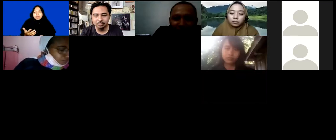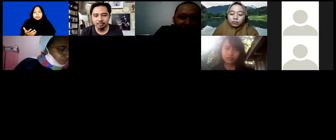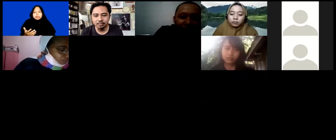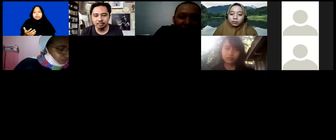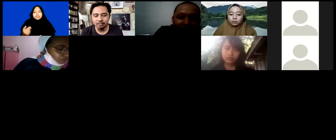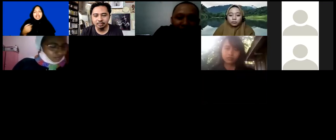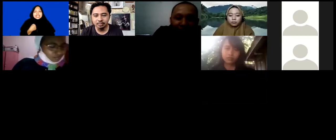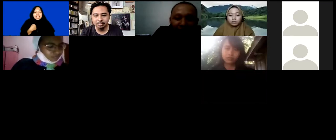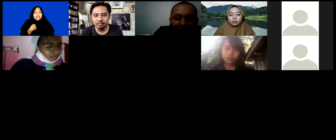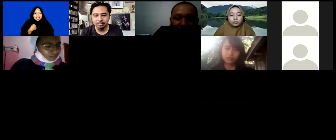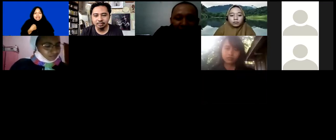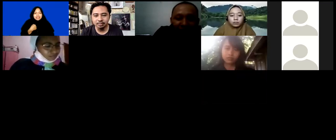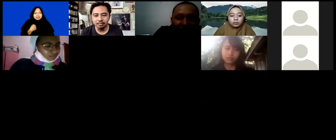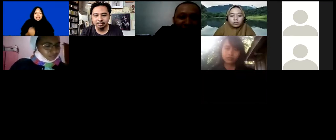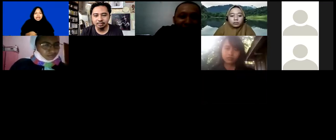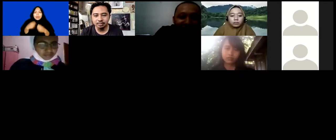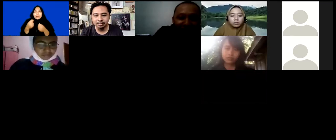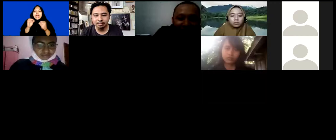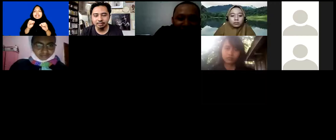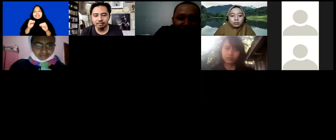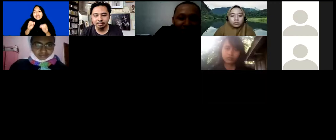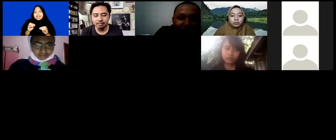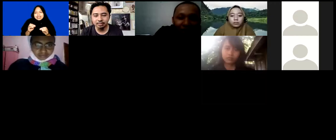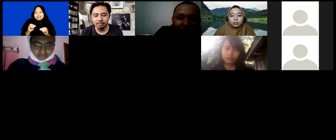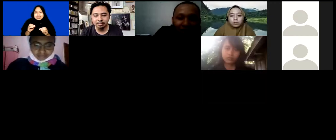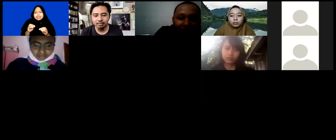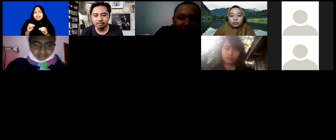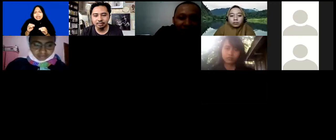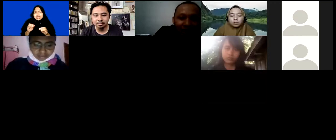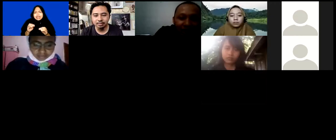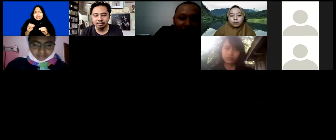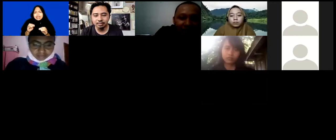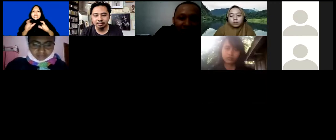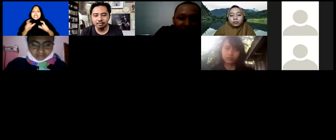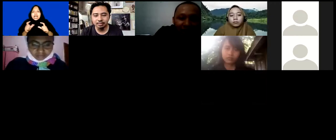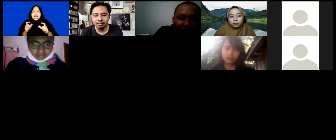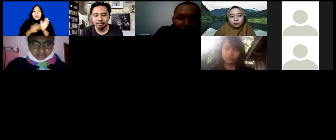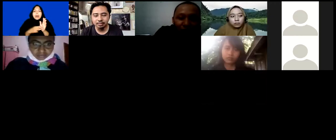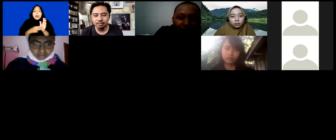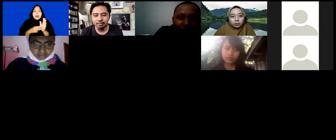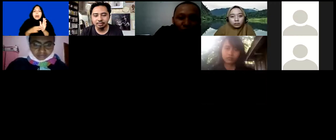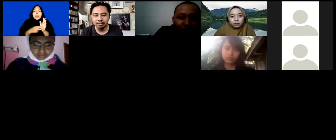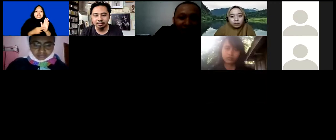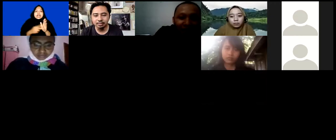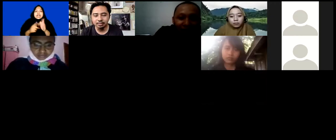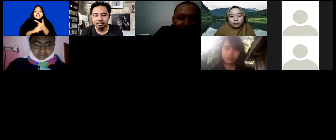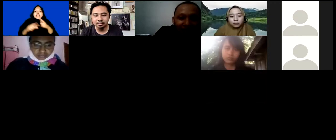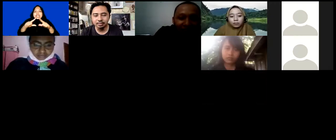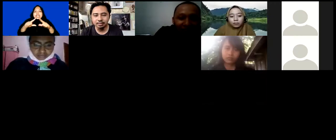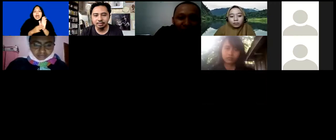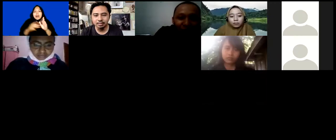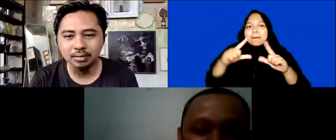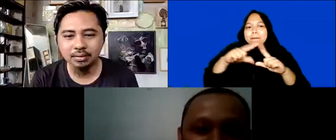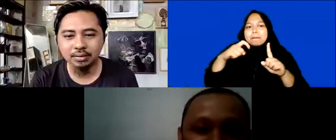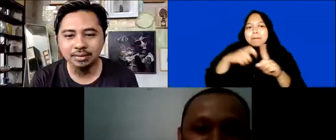ilmunya sedikit, Ara. Bagaimana menyamak kulit ini, Pak? Menyamak kulit di sini kan di Aceh ini, kulit ini kan kurban banyak ini, Pak.